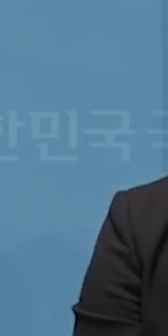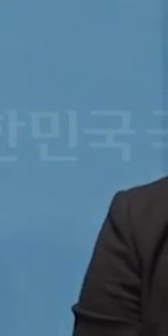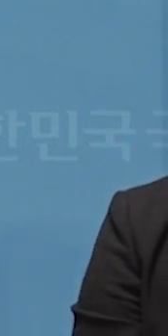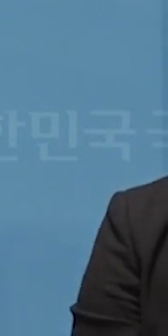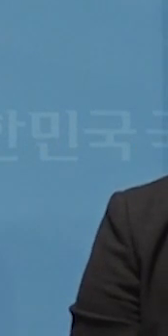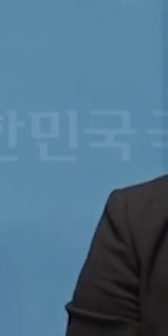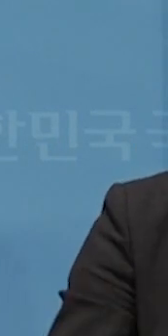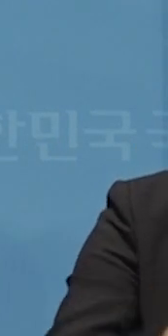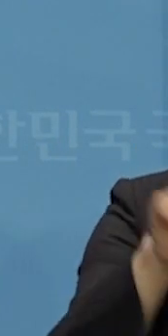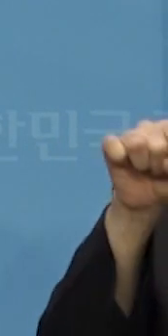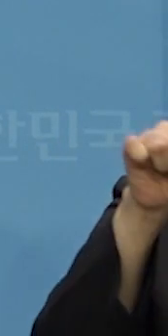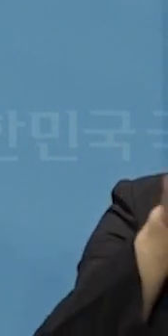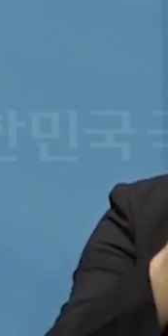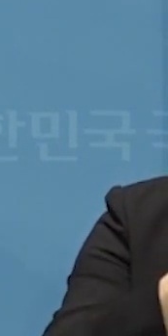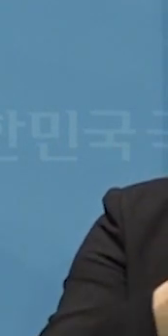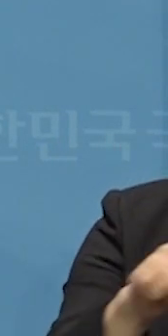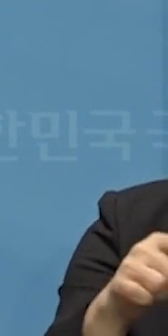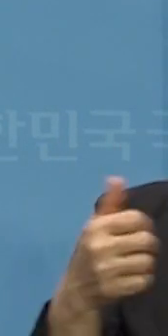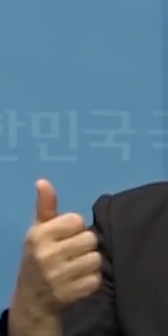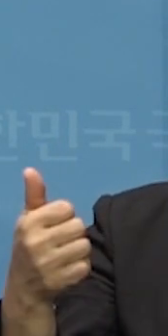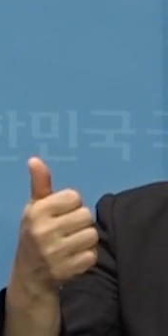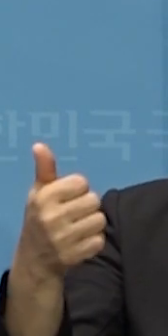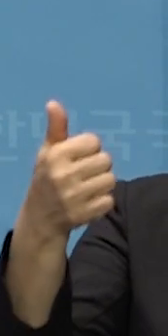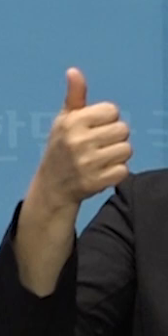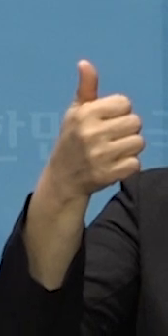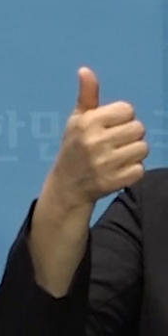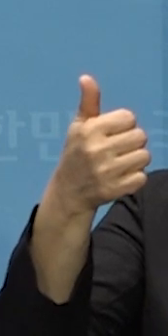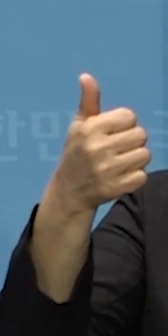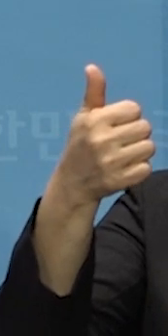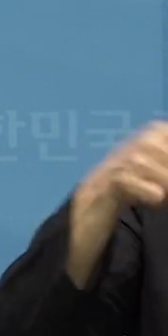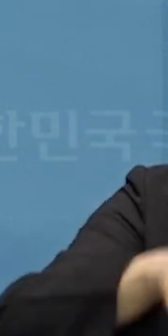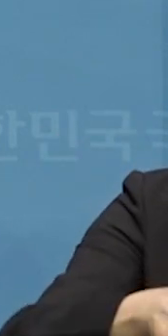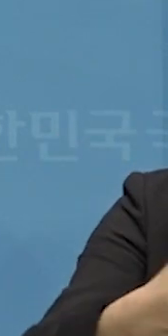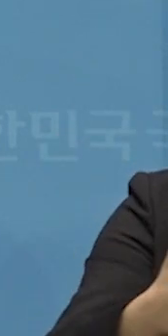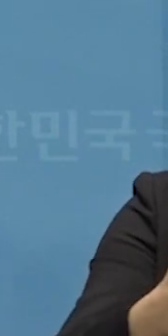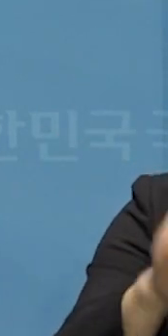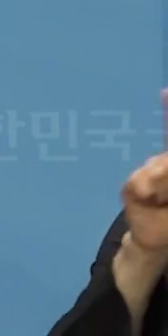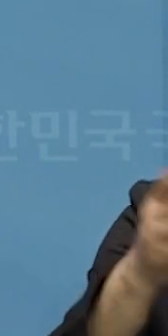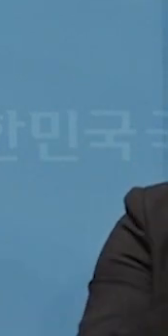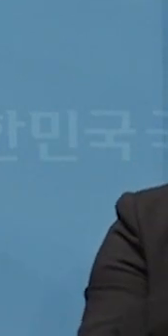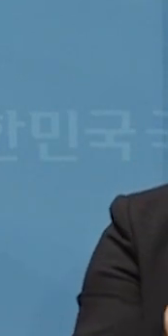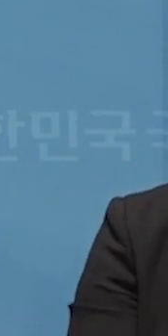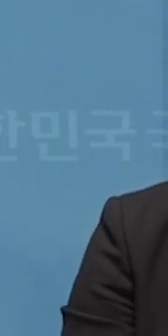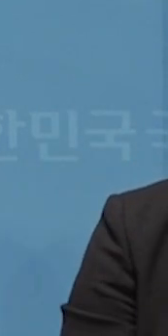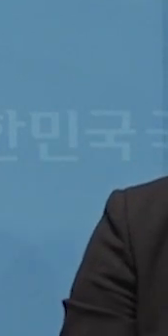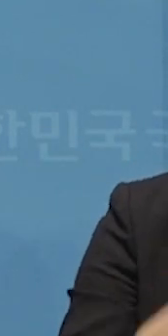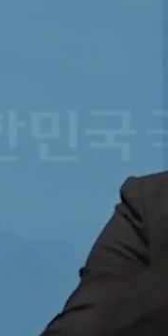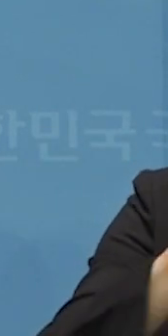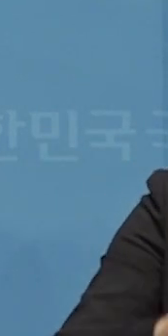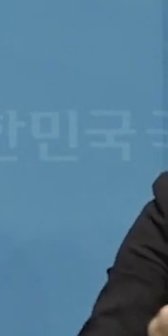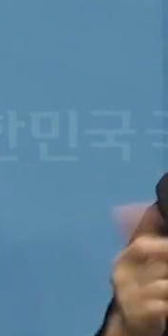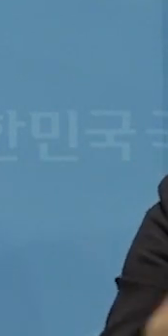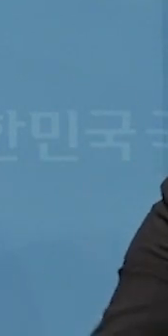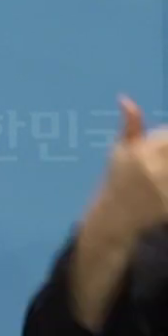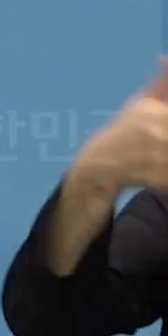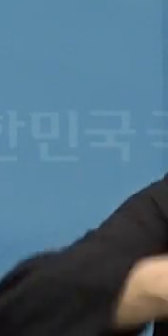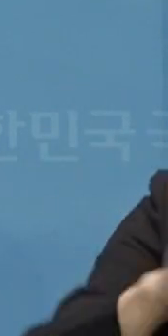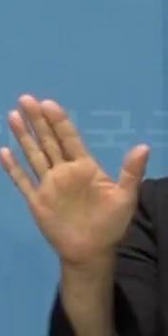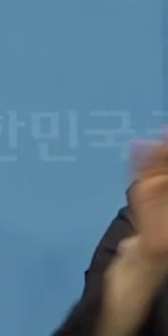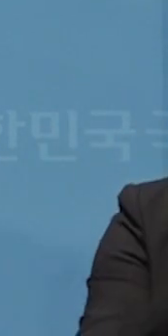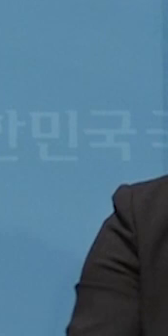어쩌다 정 인사하지 않는 지경이 된 것입니까 내편이 아니면 이제 인사도 안